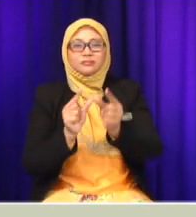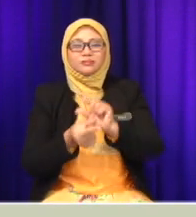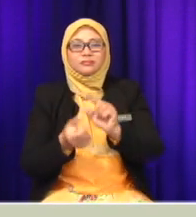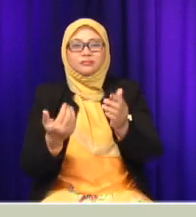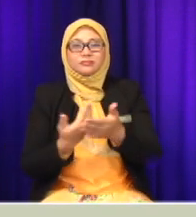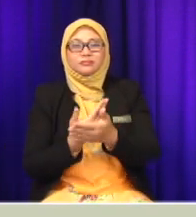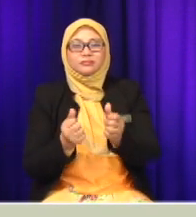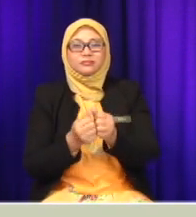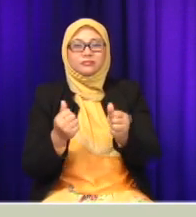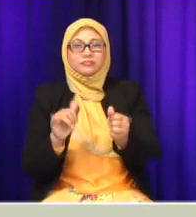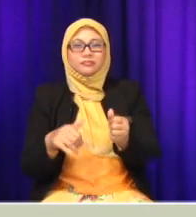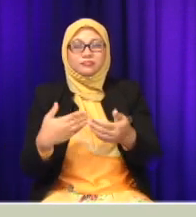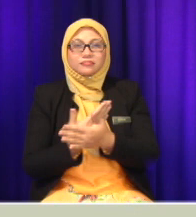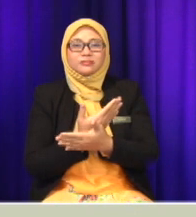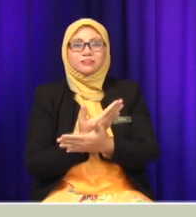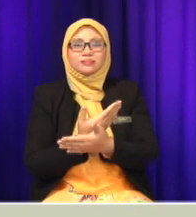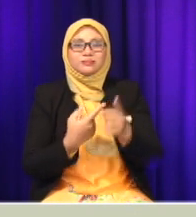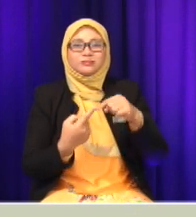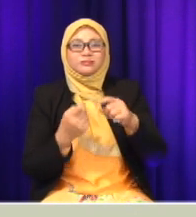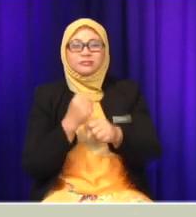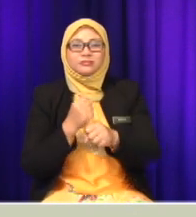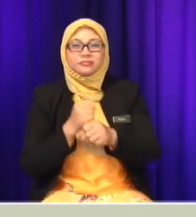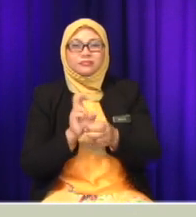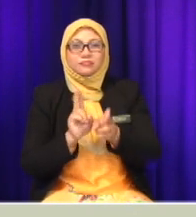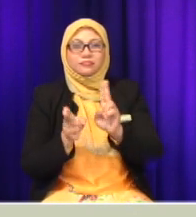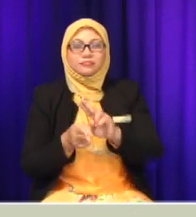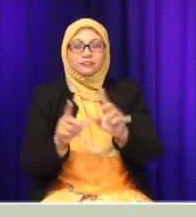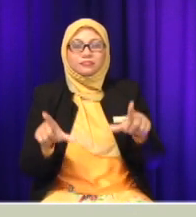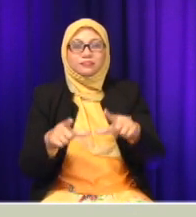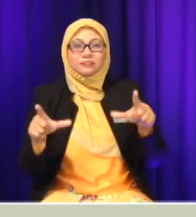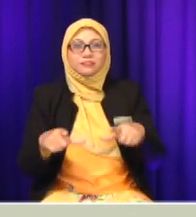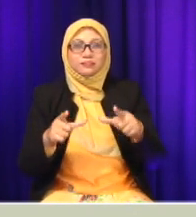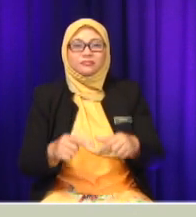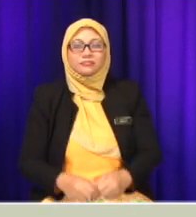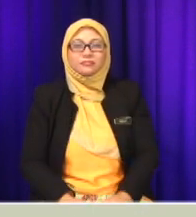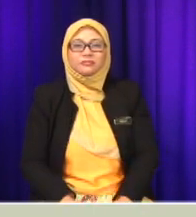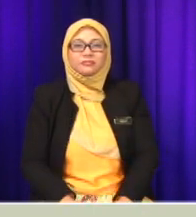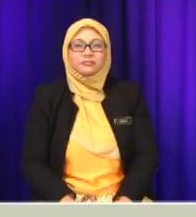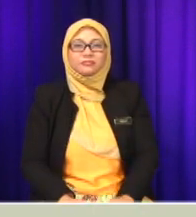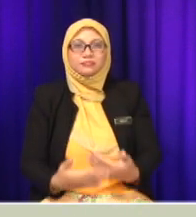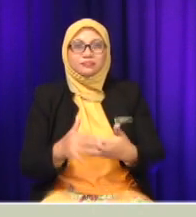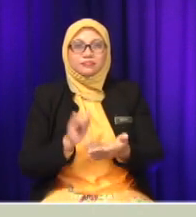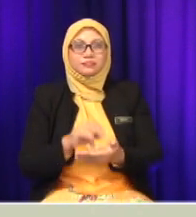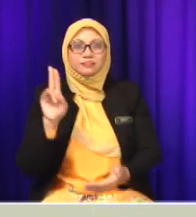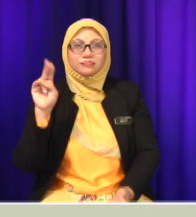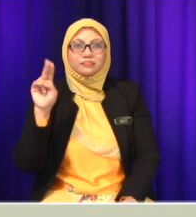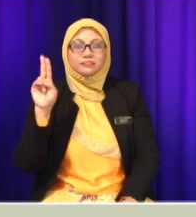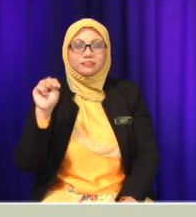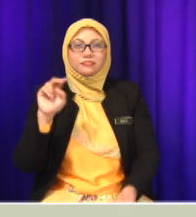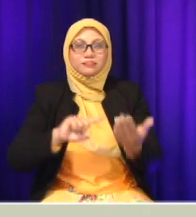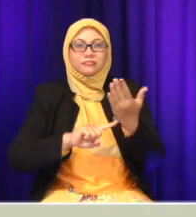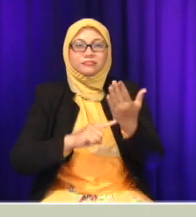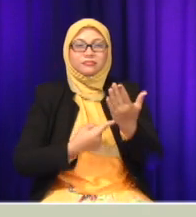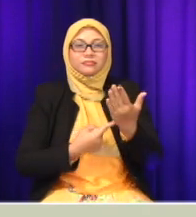kerja merombak dilakukan baik seterusnya dalam kerja pemasangan pasang semula blok silinder dan